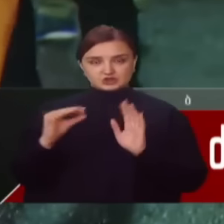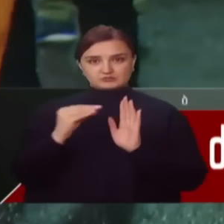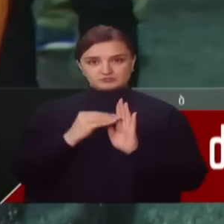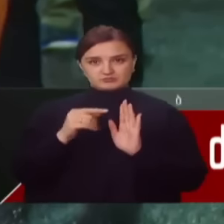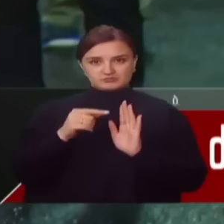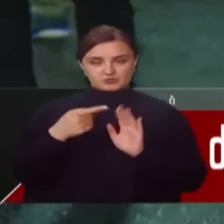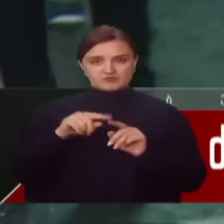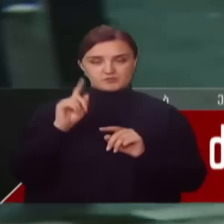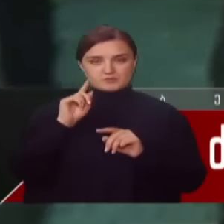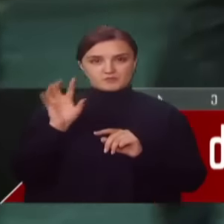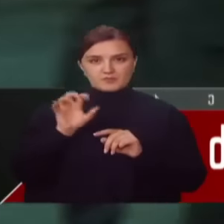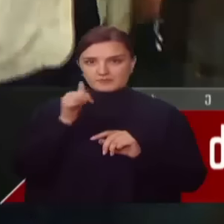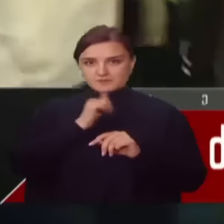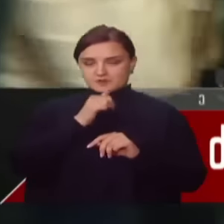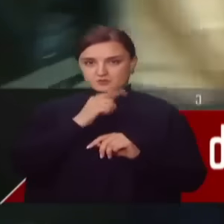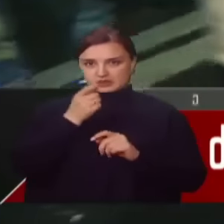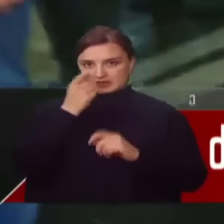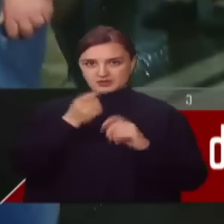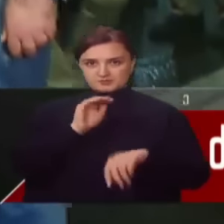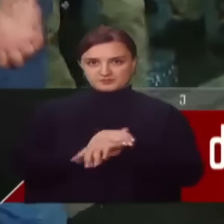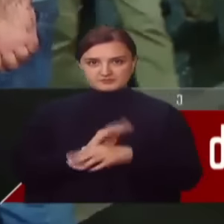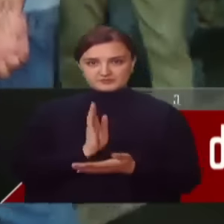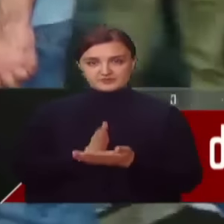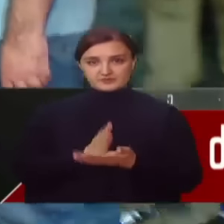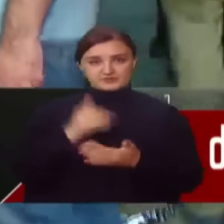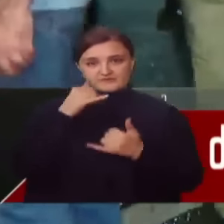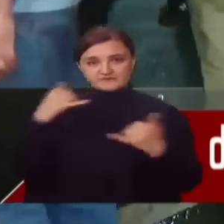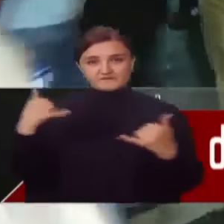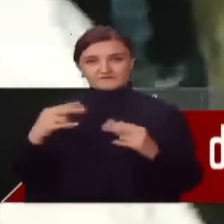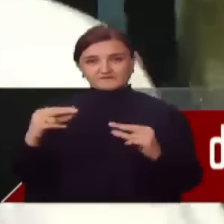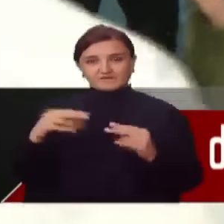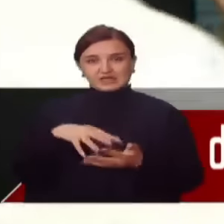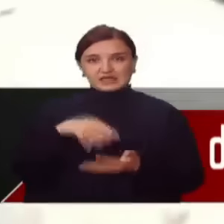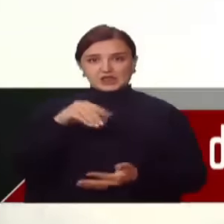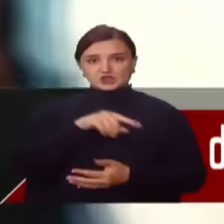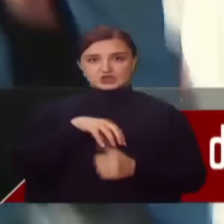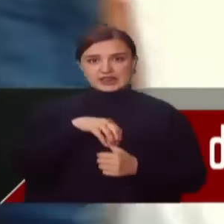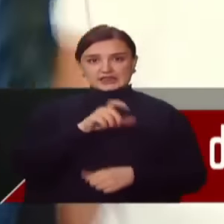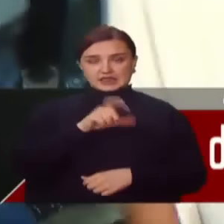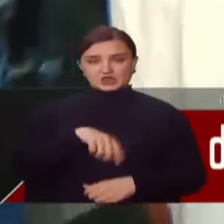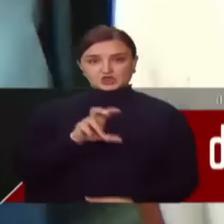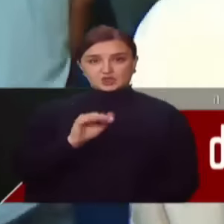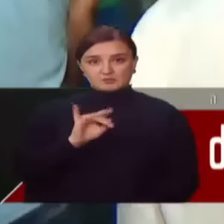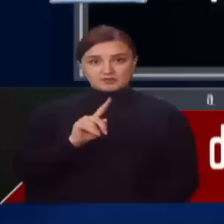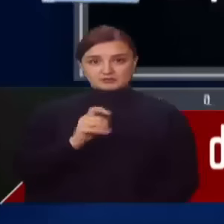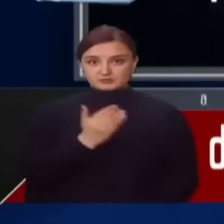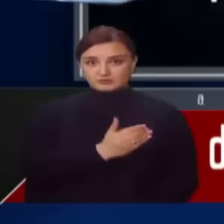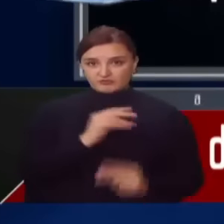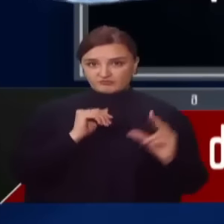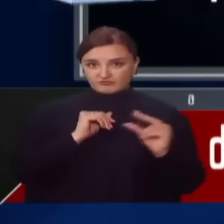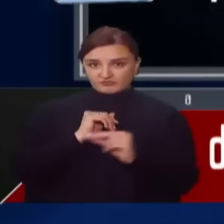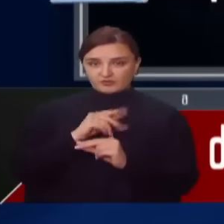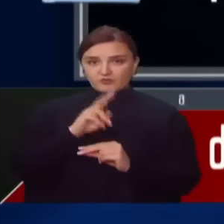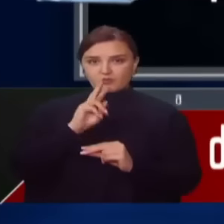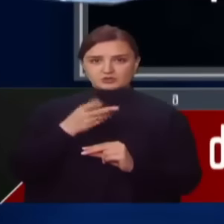ჩანაწერებში რამდენიმე საინტერესო დეტალი იძებნება. ერთ-ერთ ჩანაწერში, რომელშიც გირჩი მეტი თავისუფლების ლიდერი ფიგურირებს და რომელიც მისივე თქმით ორი